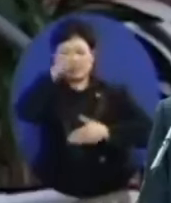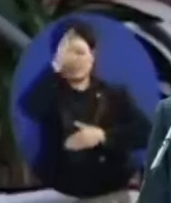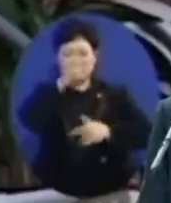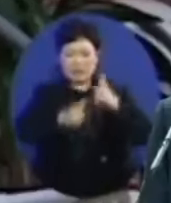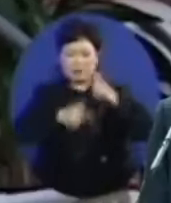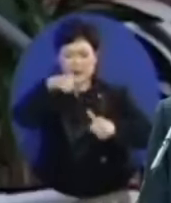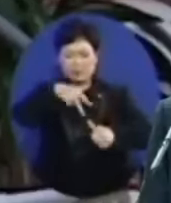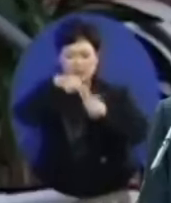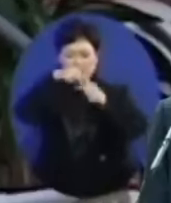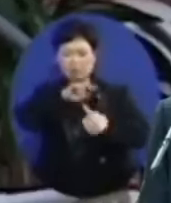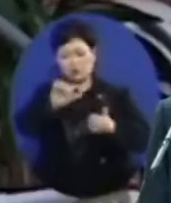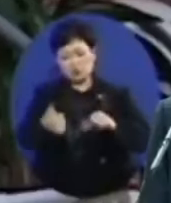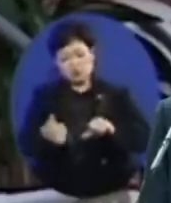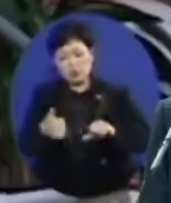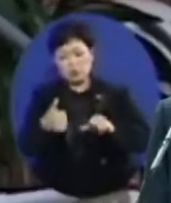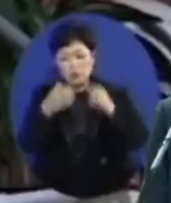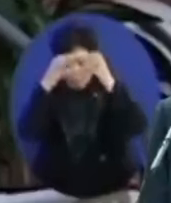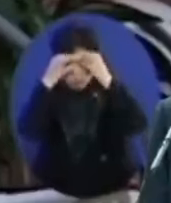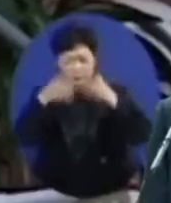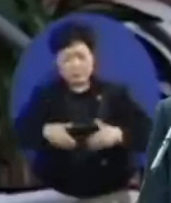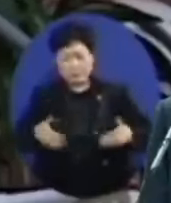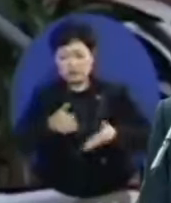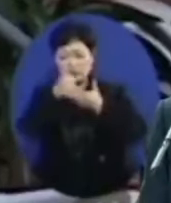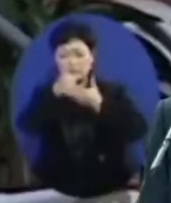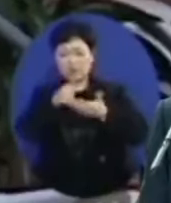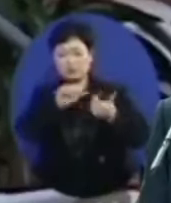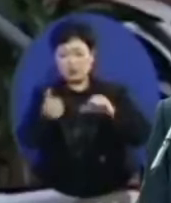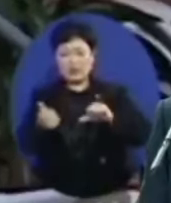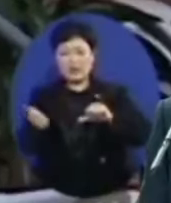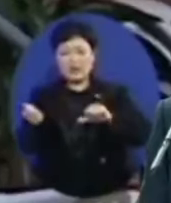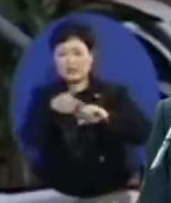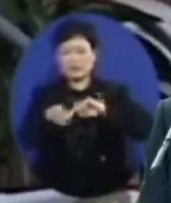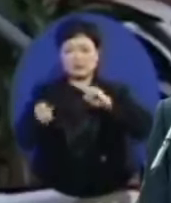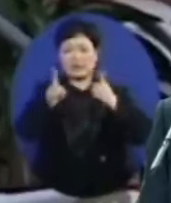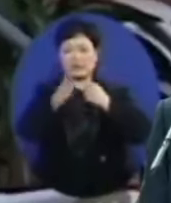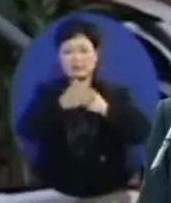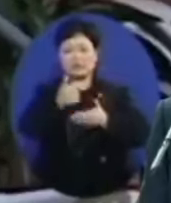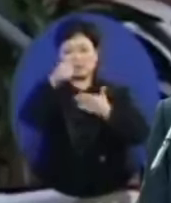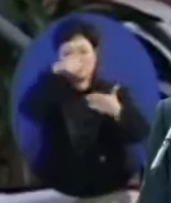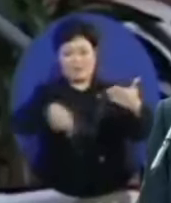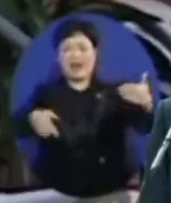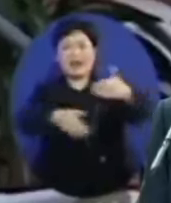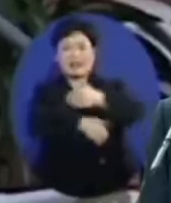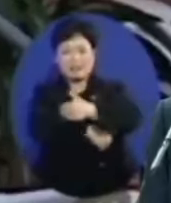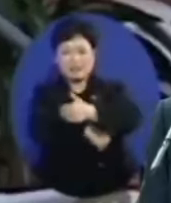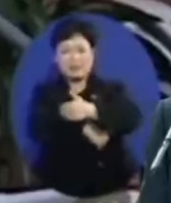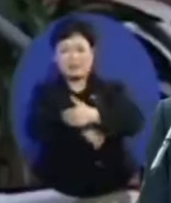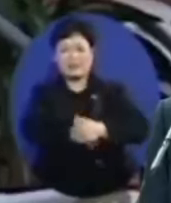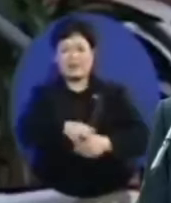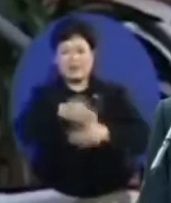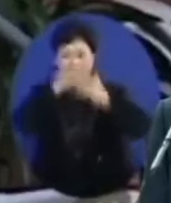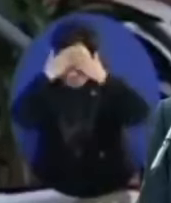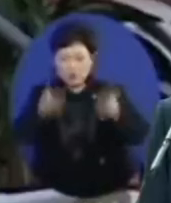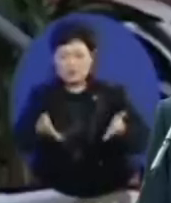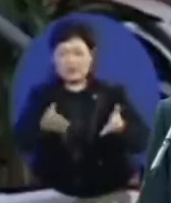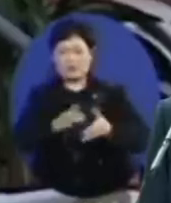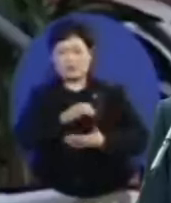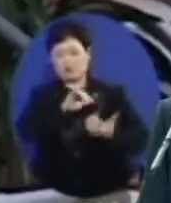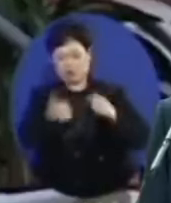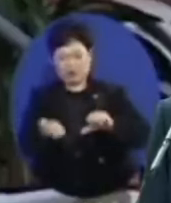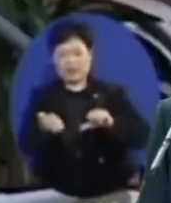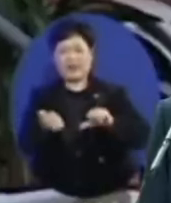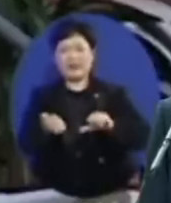죽는다고 고생할 필요 없습니다. 주님이 죽었다가 부활하심으로 우리는 주님의 품에 안겨서 공짜로